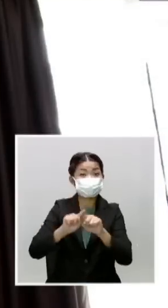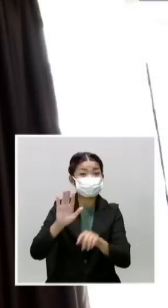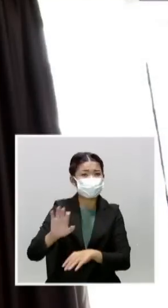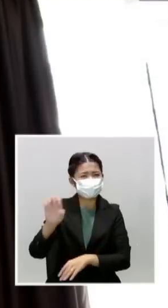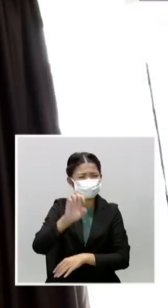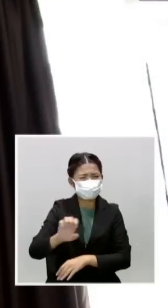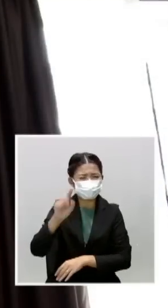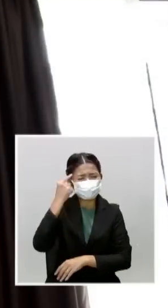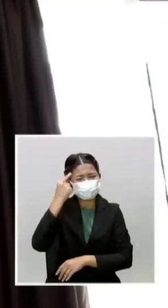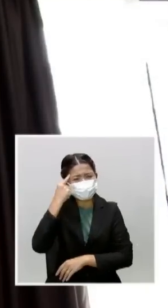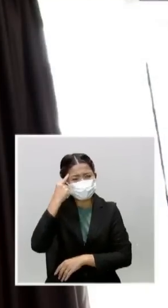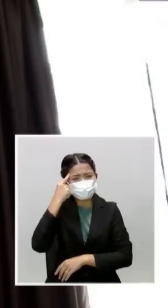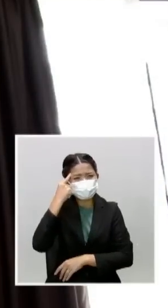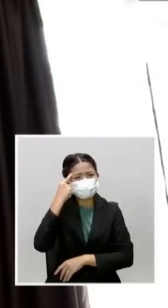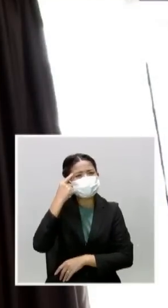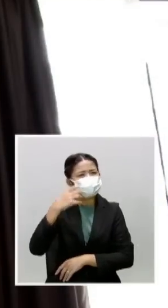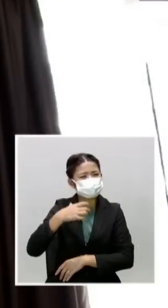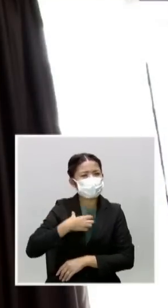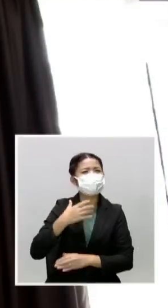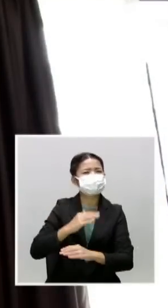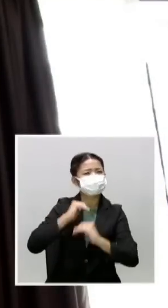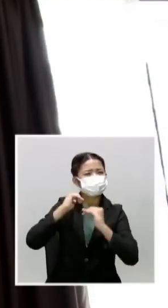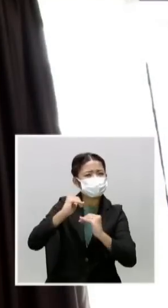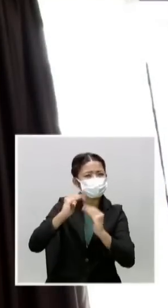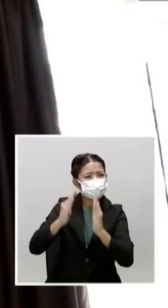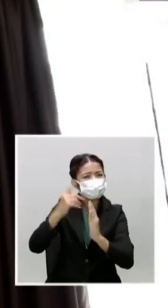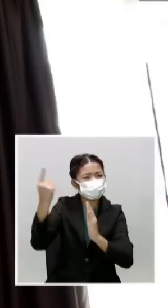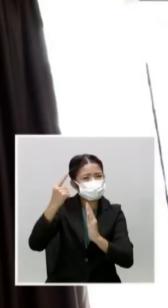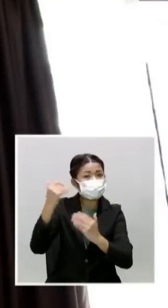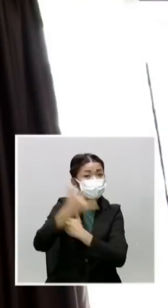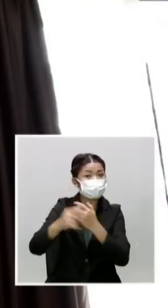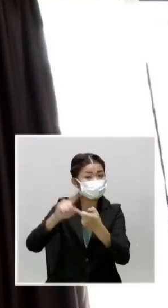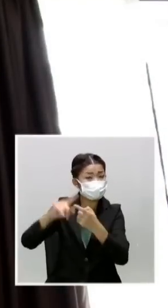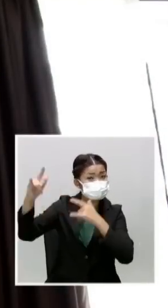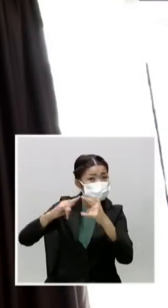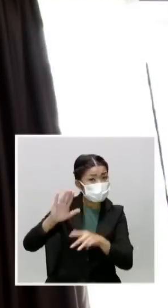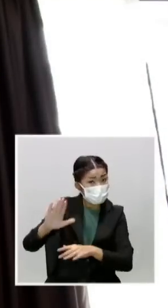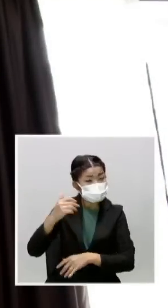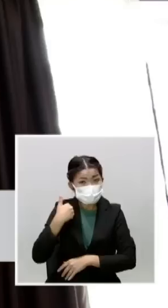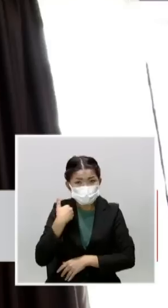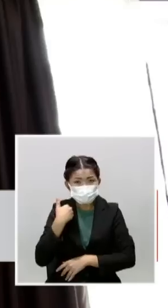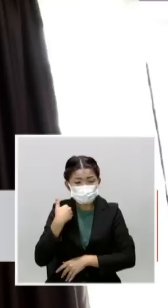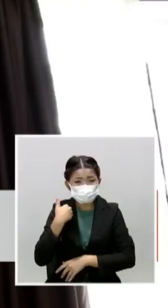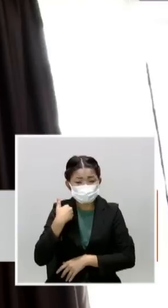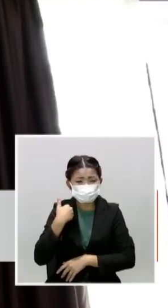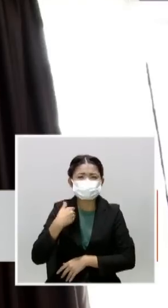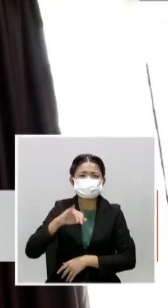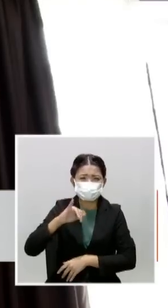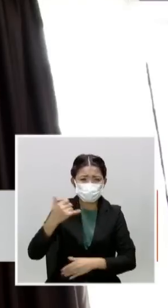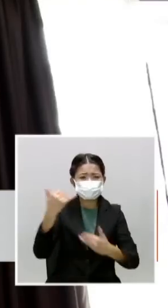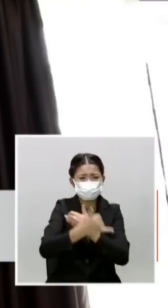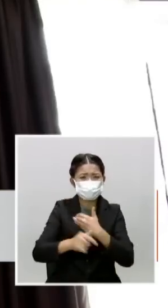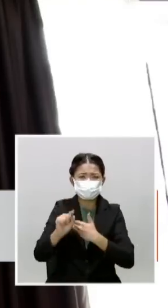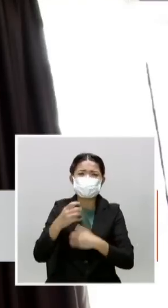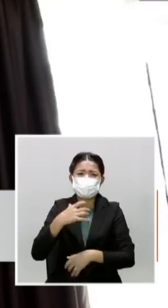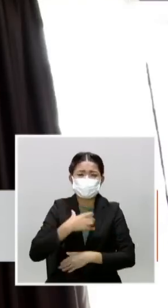ำลังเสียงแตกนะคะว่าจะแบนหรือว่าจำกัดวีซ่านักท่องเที่ยวรัสเซียหรือไม่ซึ่งตอนนี้ก็บางประเทศยังต้องพึ่งพ